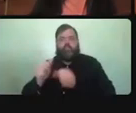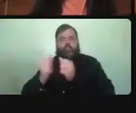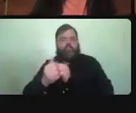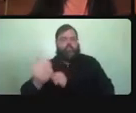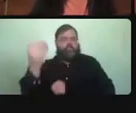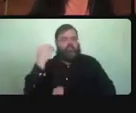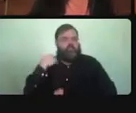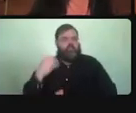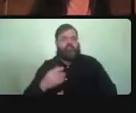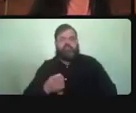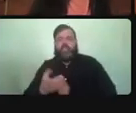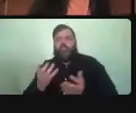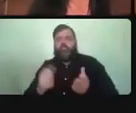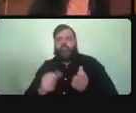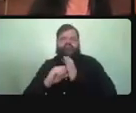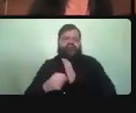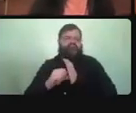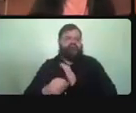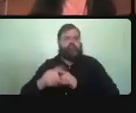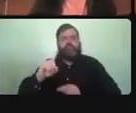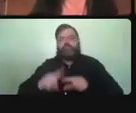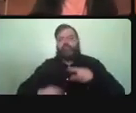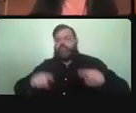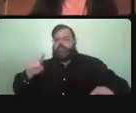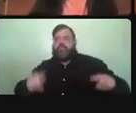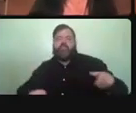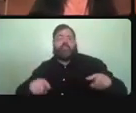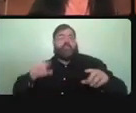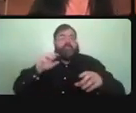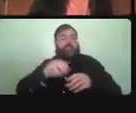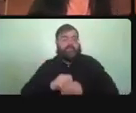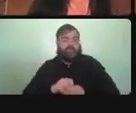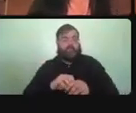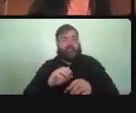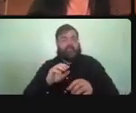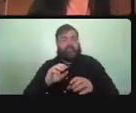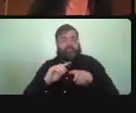wameweza kutupatia mwongozo unaofaa.